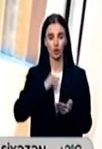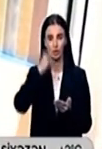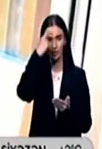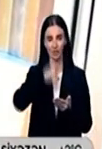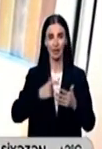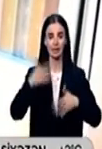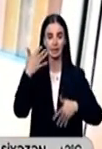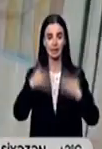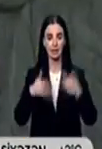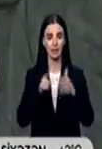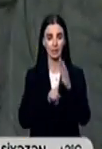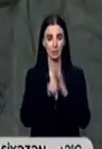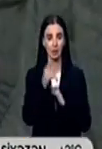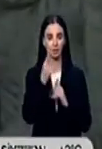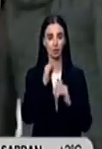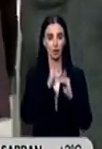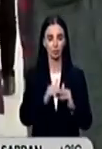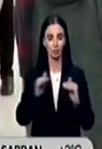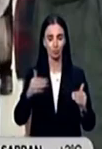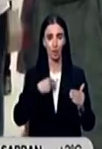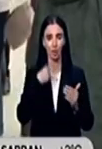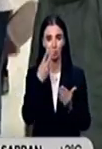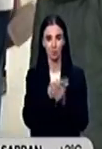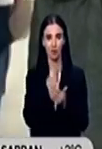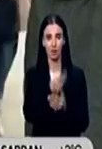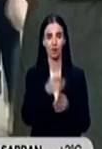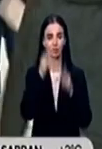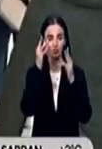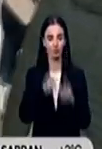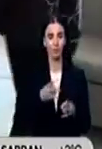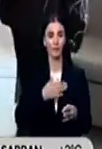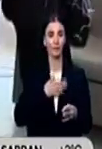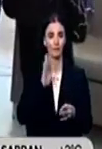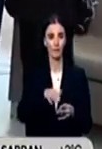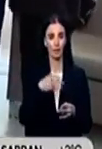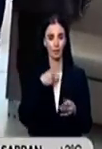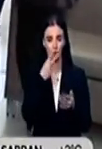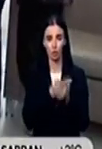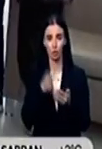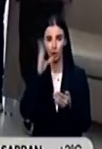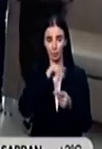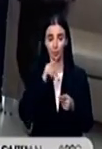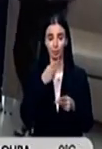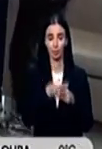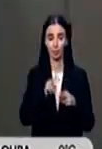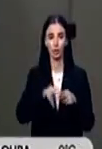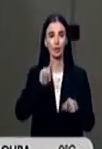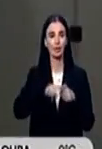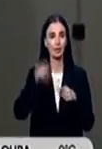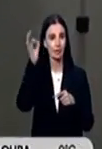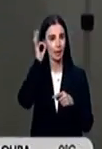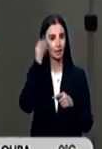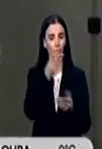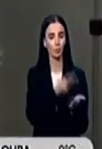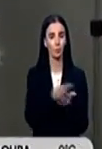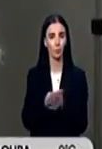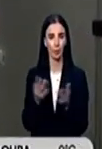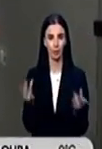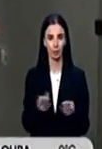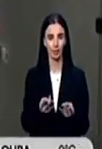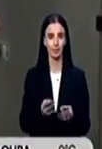da azyaşlıları digər infeksiyalara daha həssas edir. Bu səbəbdən vaxtında diaqnozun qoyulması ağırlaşmanın qarşısını ala bilər.